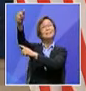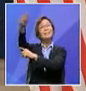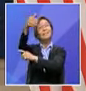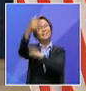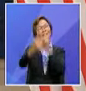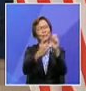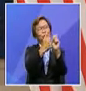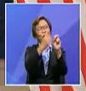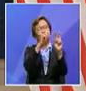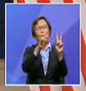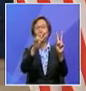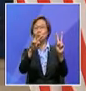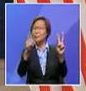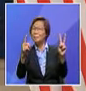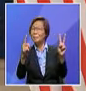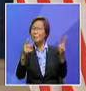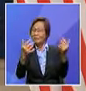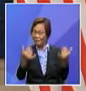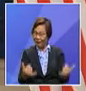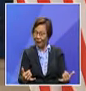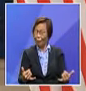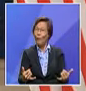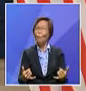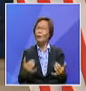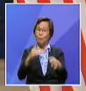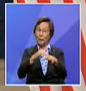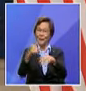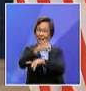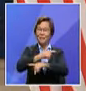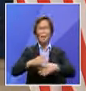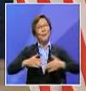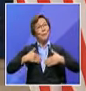Gemilang 2021 pada hari yang berbahagia ini.